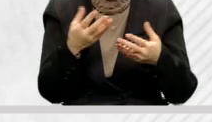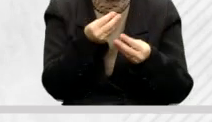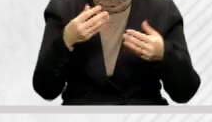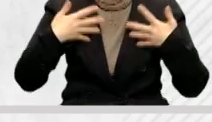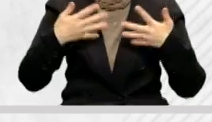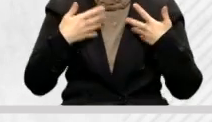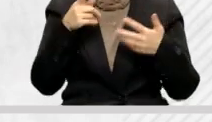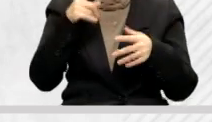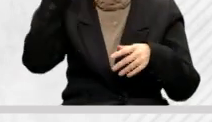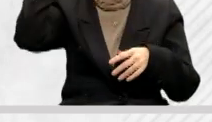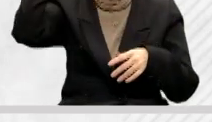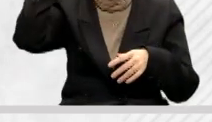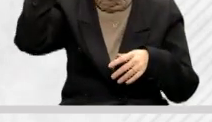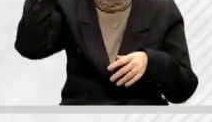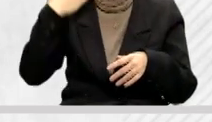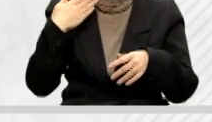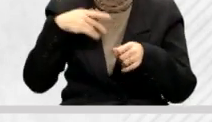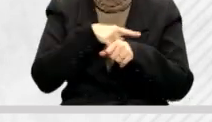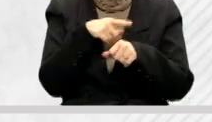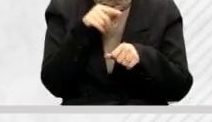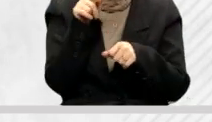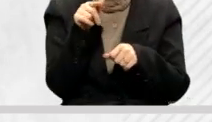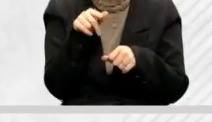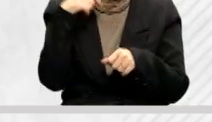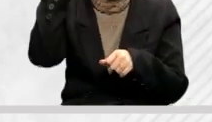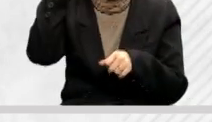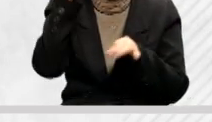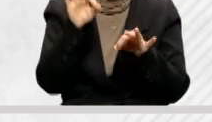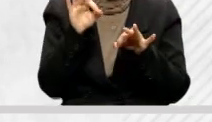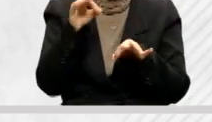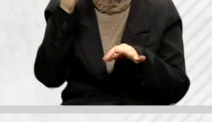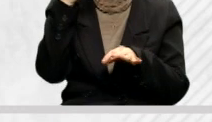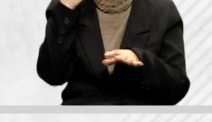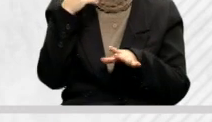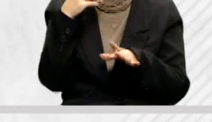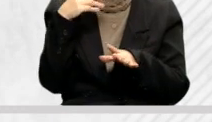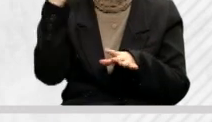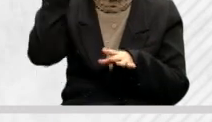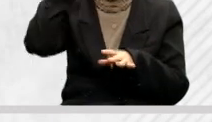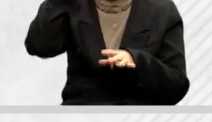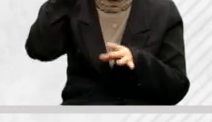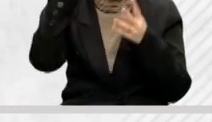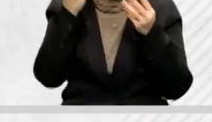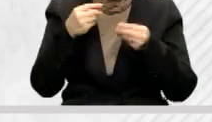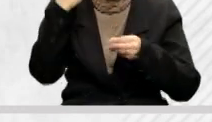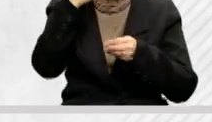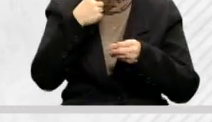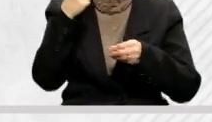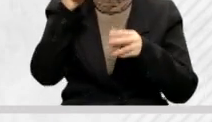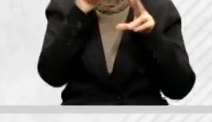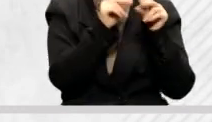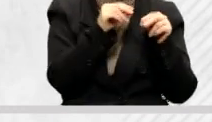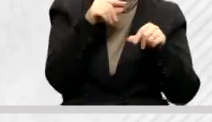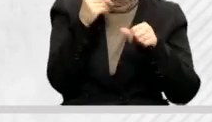başını koyduğunda sürekli gözünün önünde o filmin sahneleri geçmesin diye buna dikkat etmek gerekiyor. Bunun dışında melatoninin